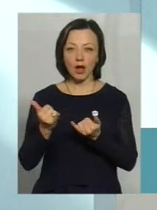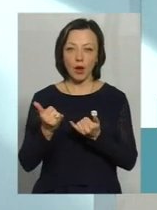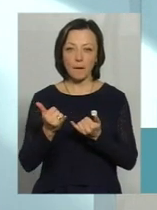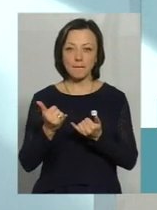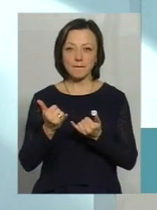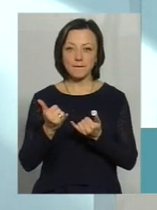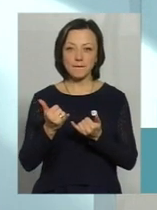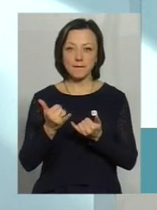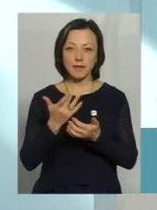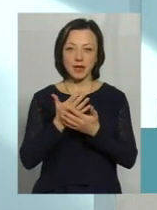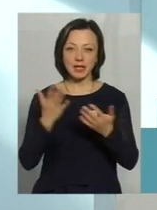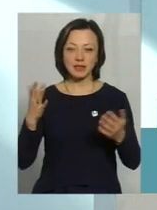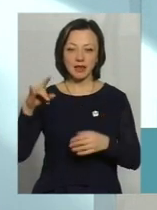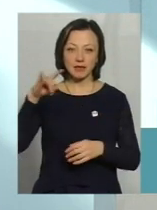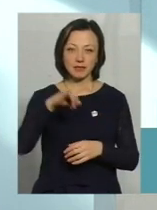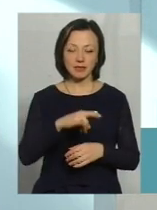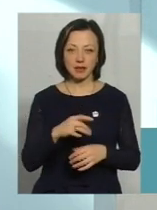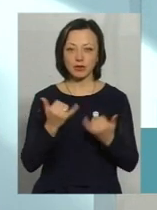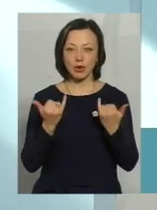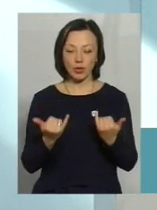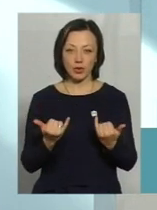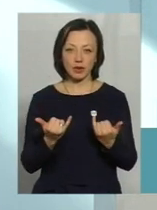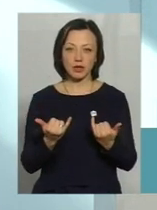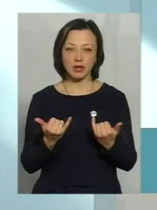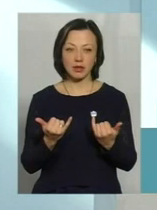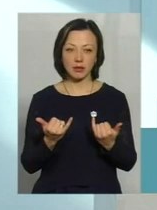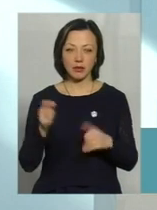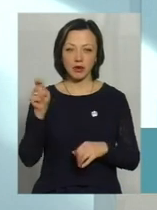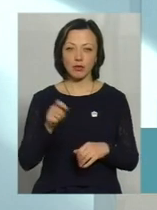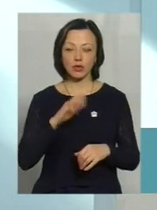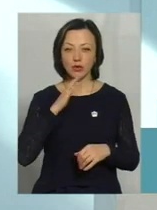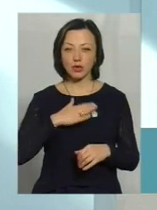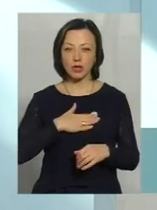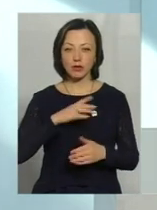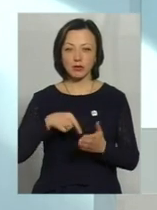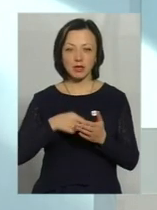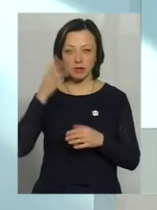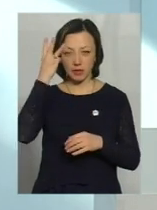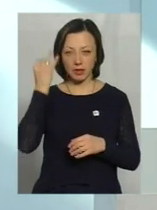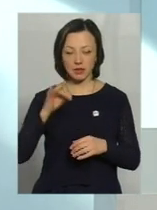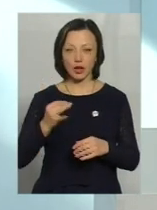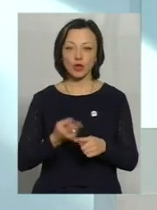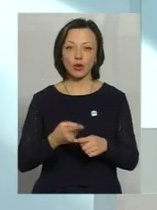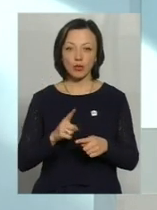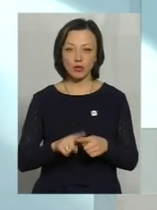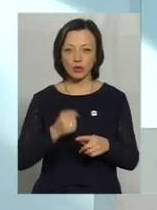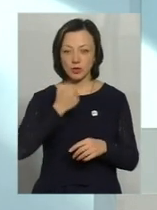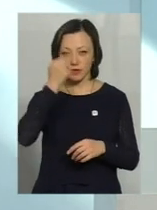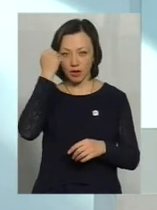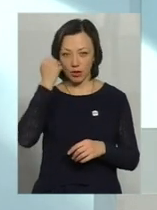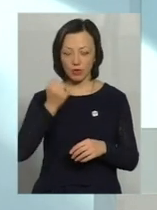повітряних суден, от, які сьогодні прилетіли до нашого міста Хмельницький. Тому,